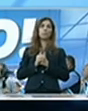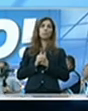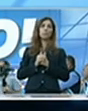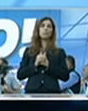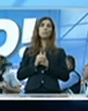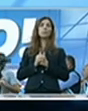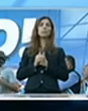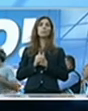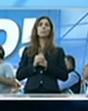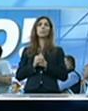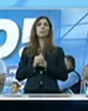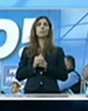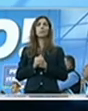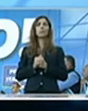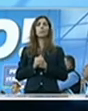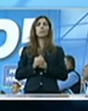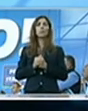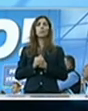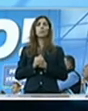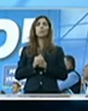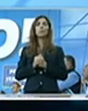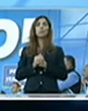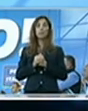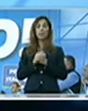enfasi di troppo. Quel vincerò è un po' mediocre, nel senso che...